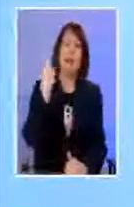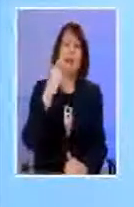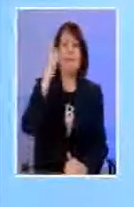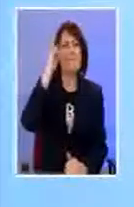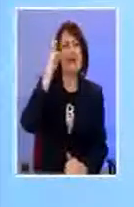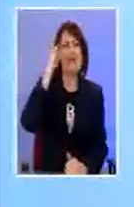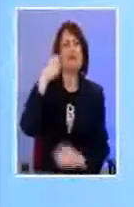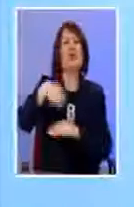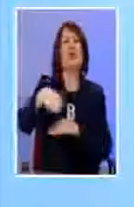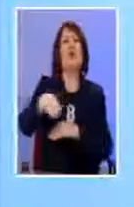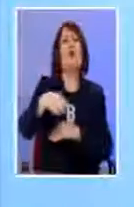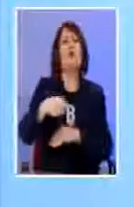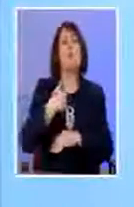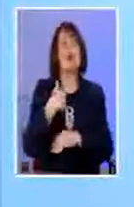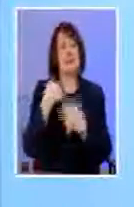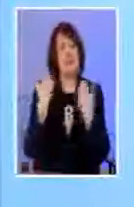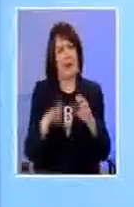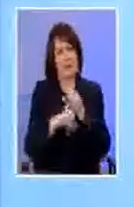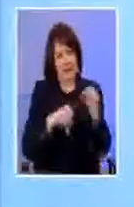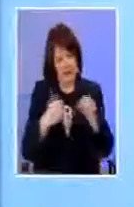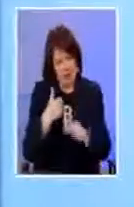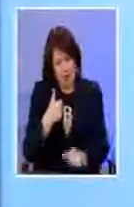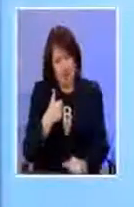από την νομική που έχω τελειώσει,